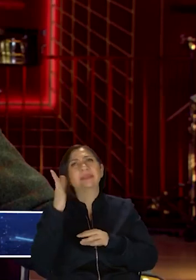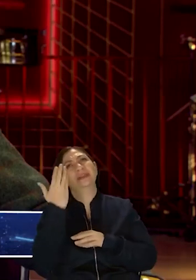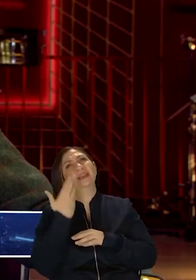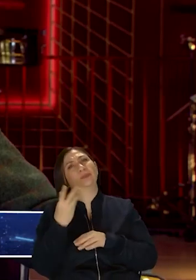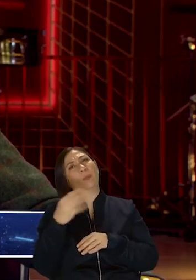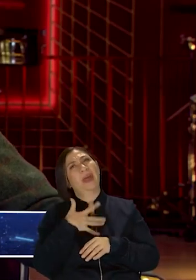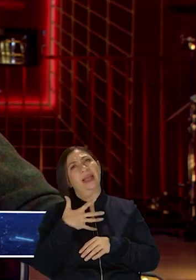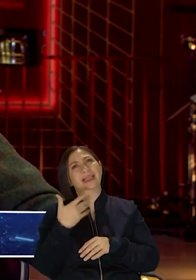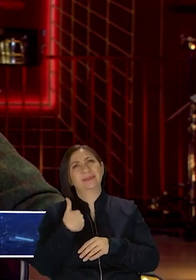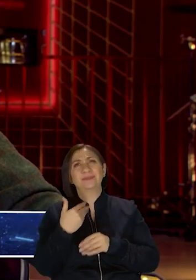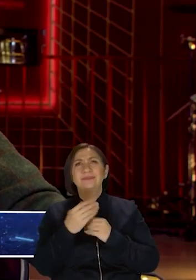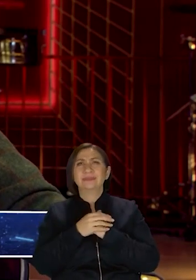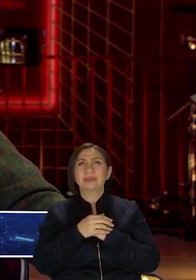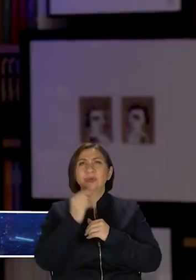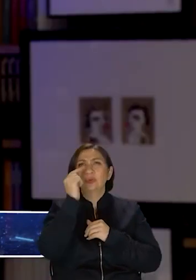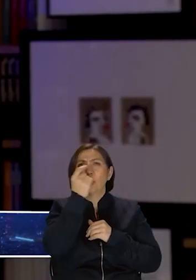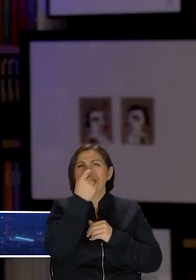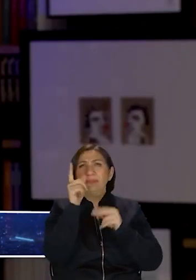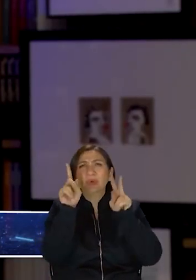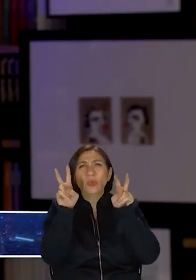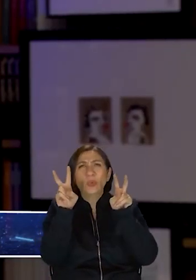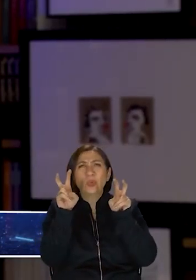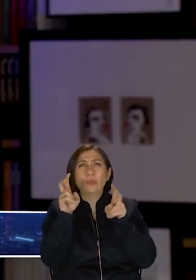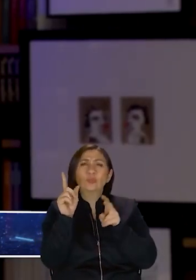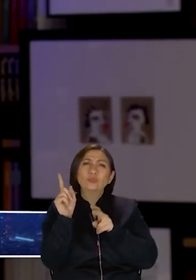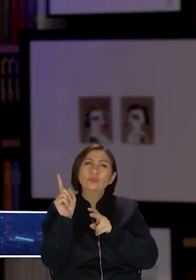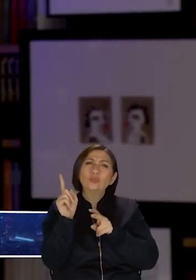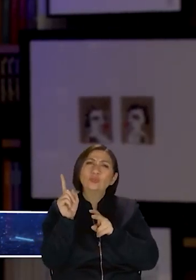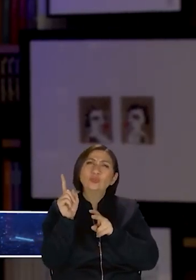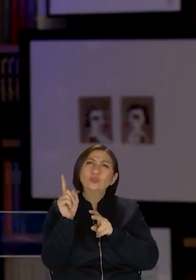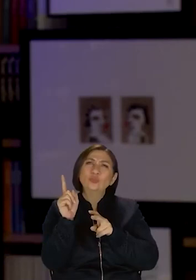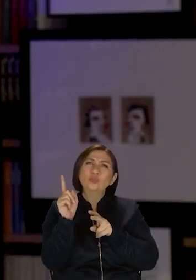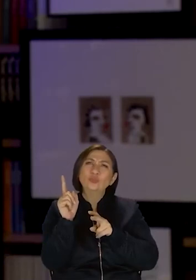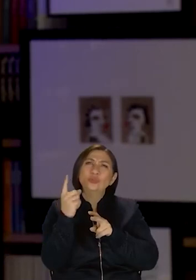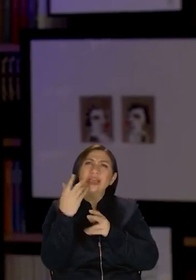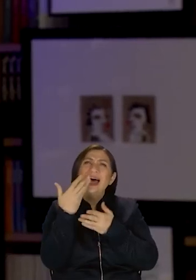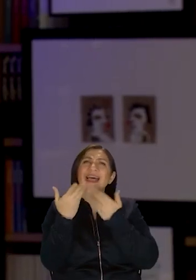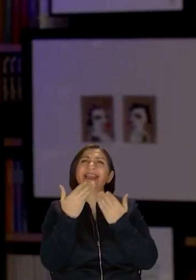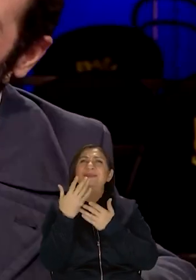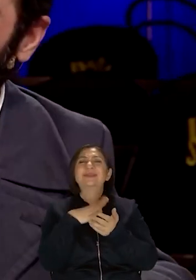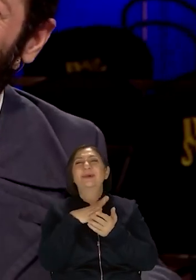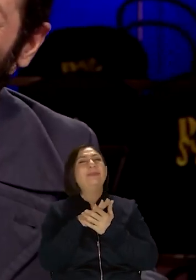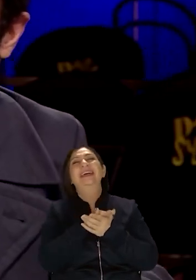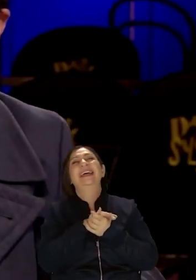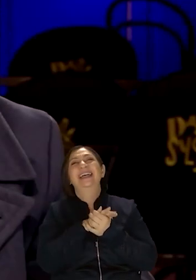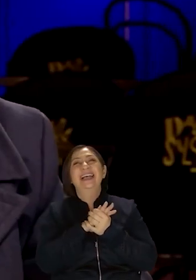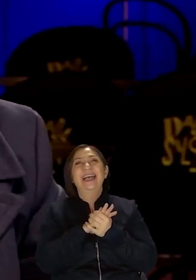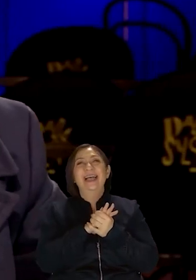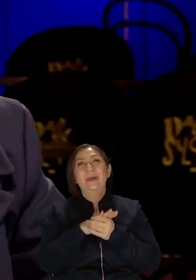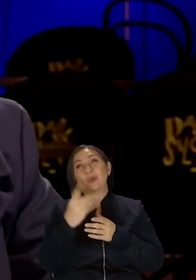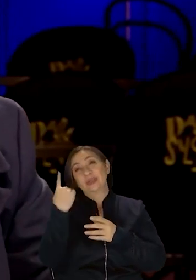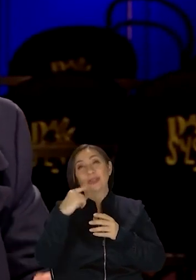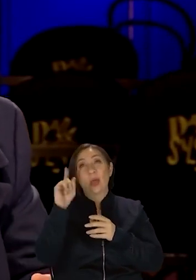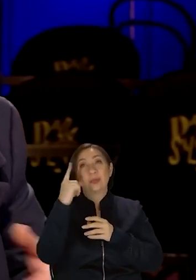merak ettim ya. Yani çok şey basit konusu aslında. Yani bir mucize. Bizim Emrah geldi. Bir önceki oyunumun